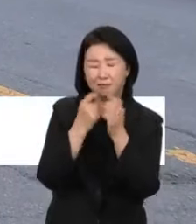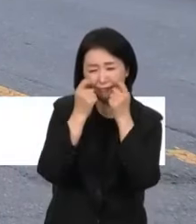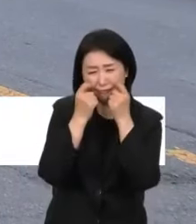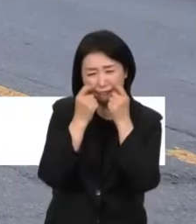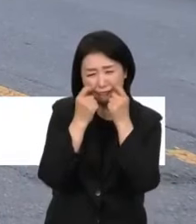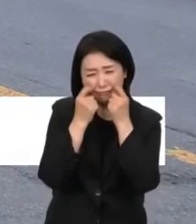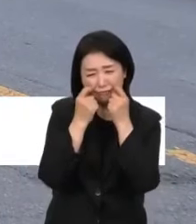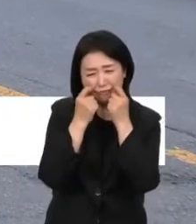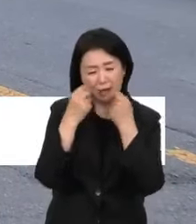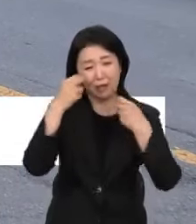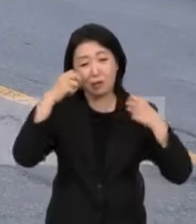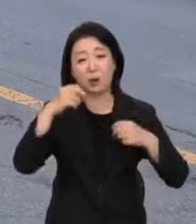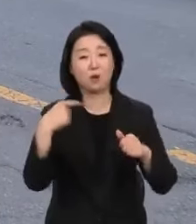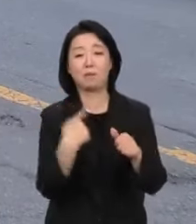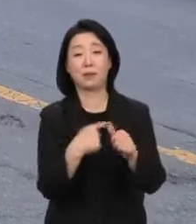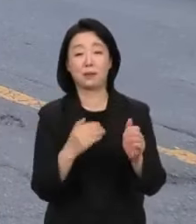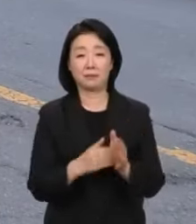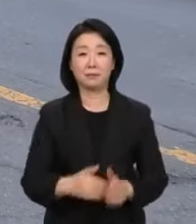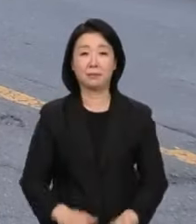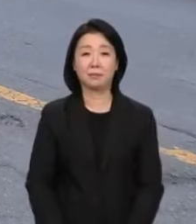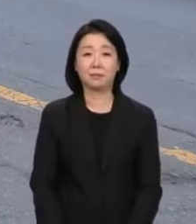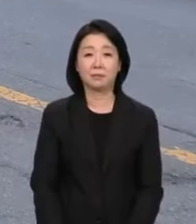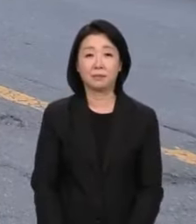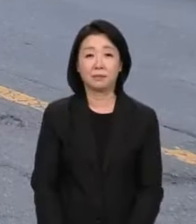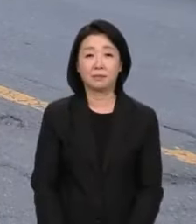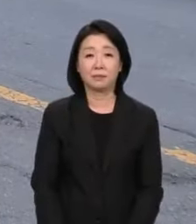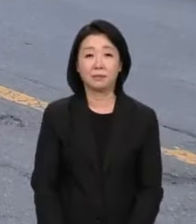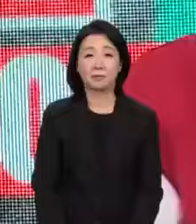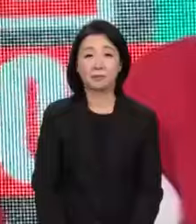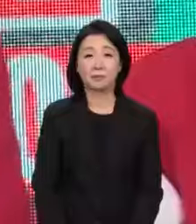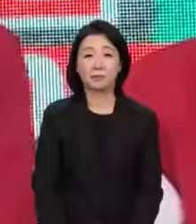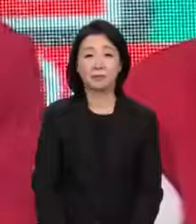눈물이라고 비판했습니다. 이 부분도 직접 들어보시죠.